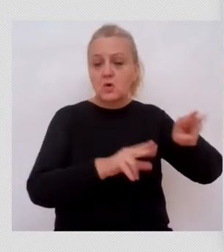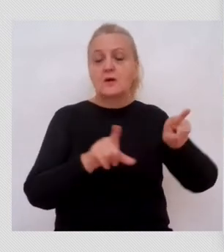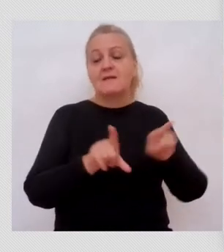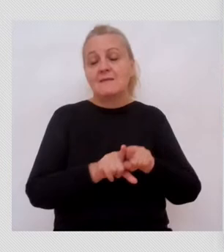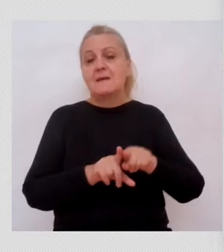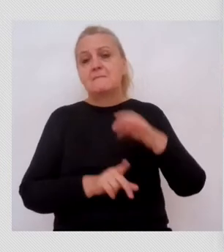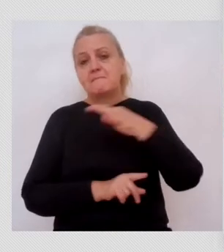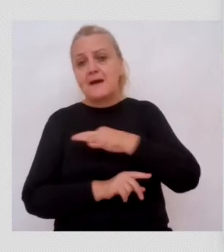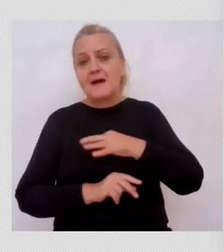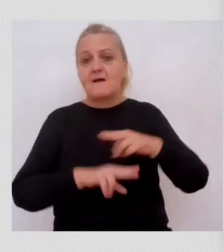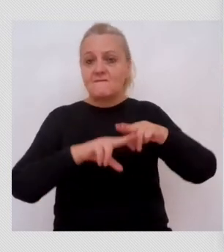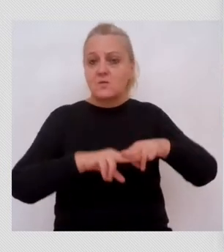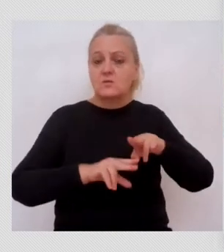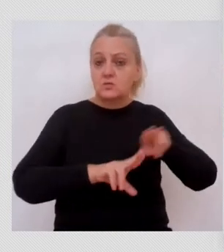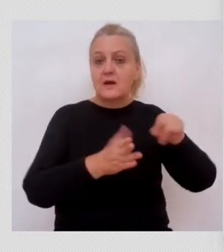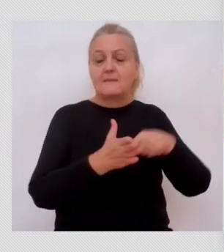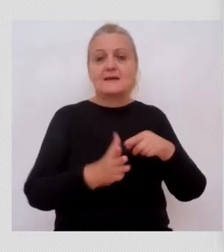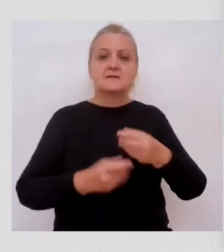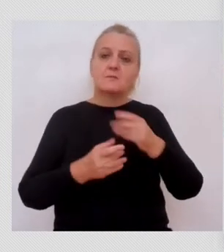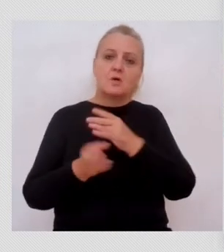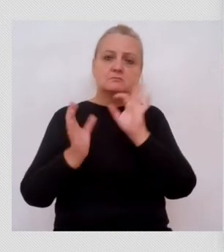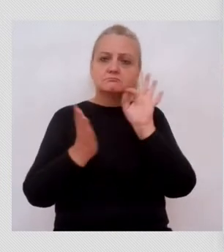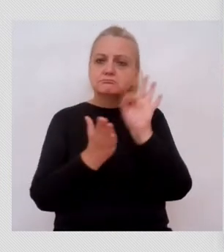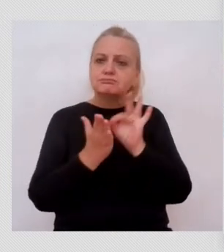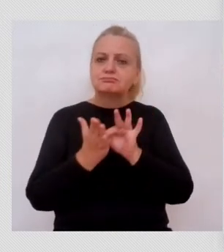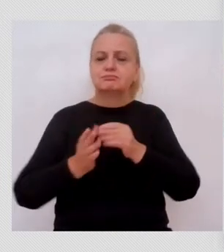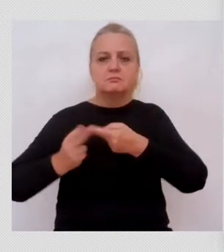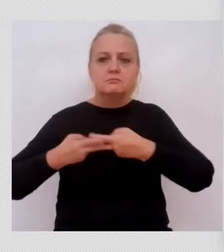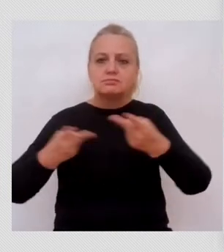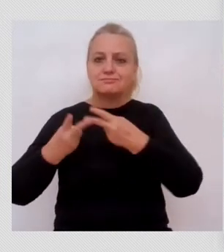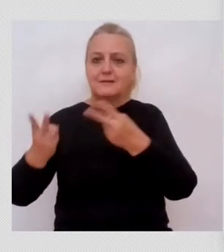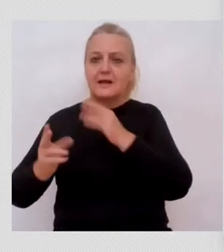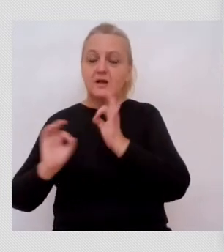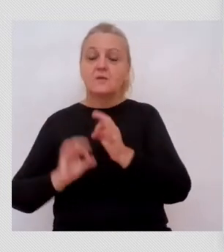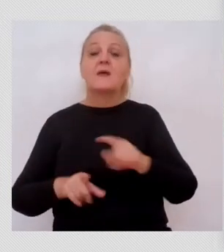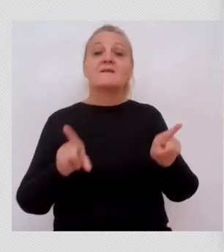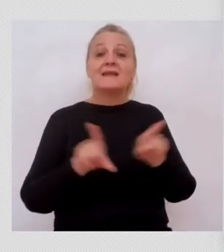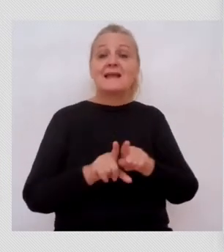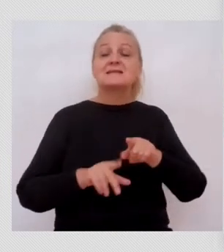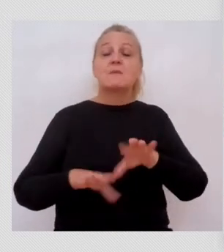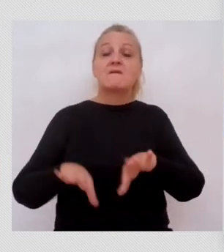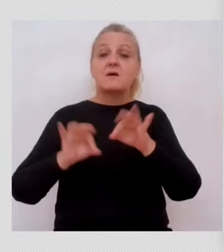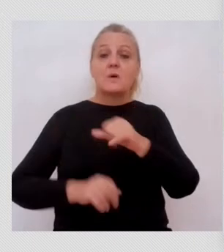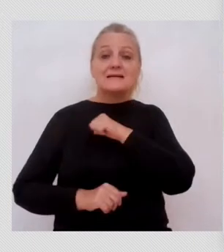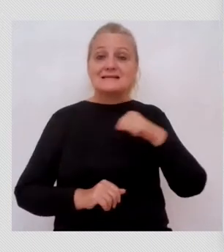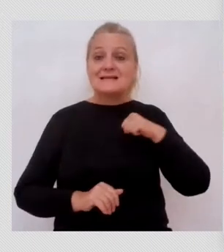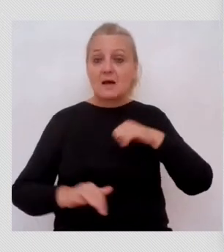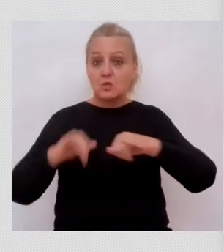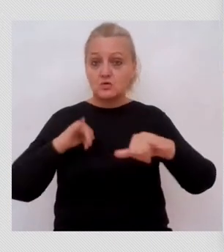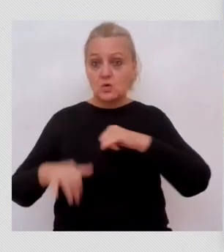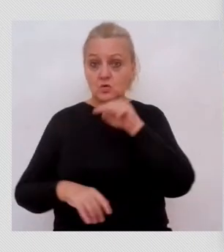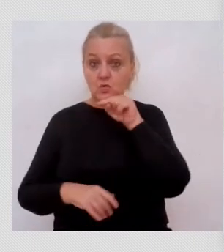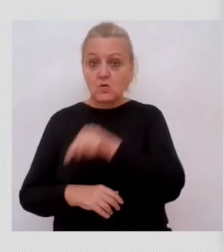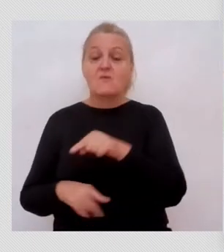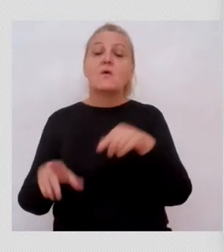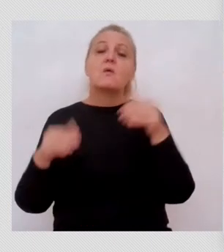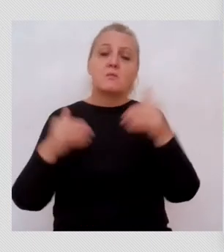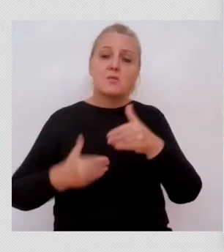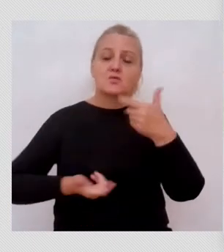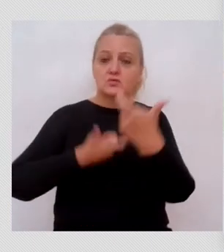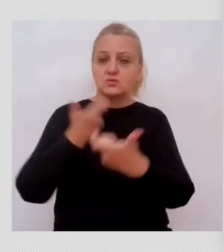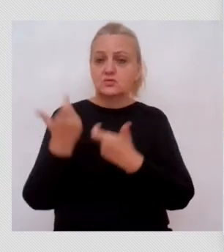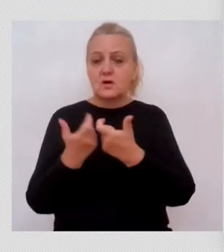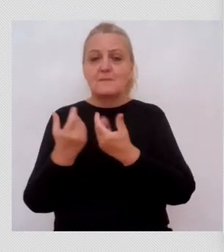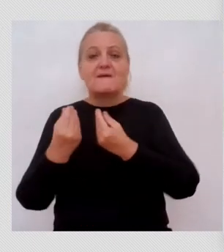regularne komunikaty. Jeżeli chodzi o obserwację wyborów samorządowych, to myślę, że byłoby to do zrobienia wyłącznie w